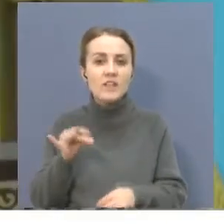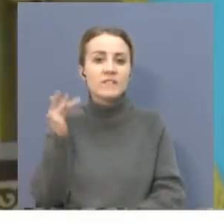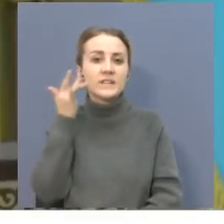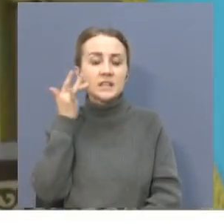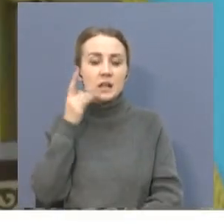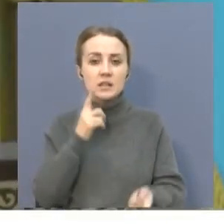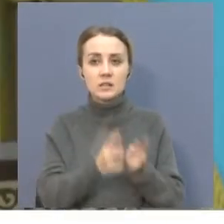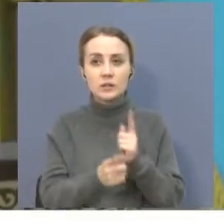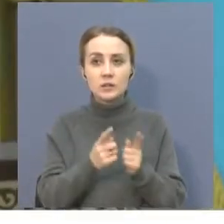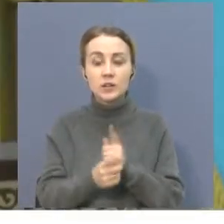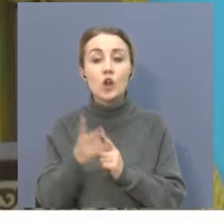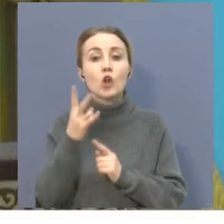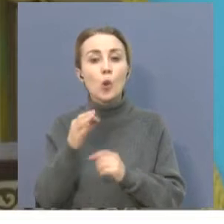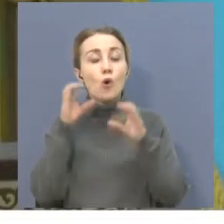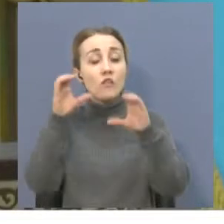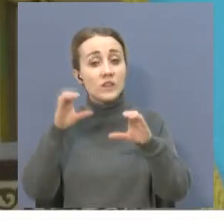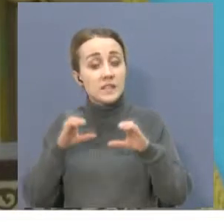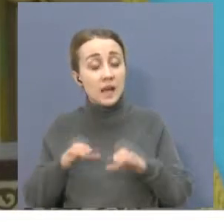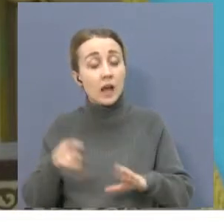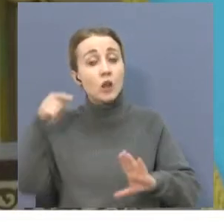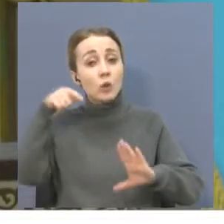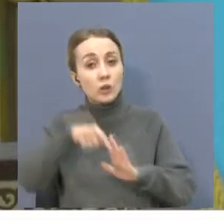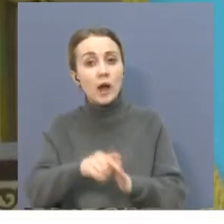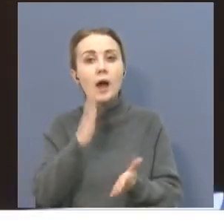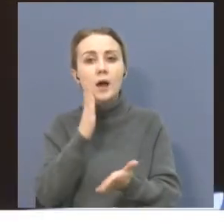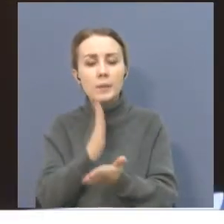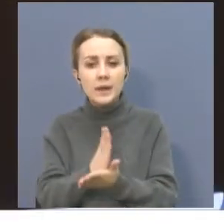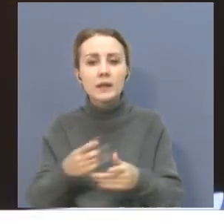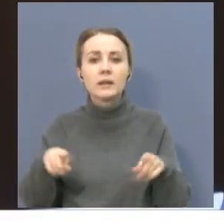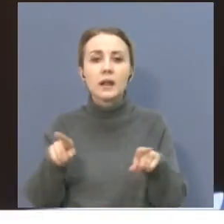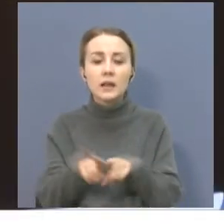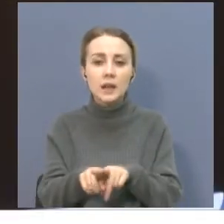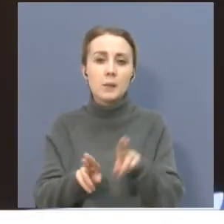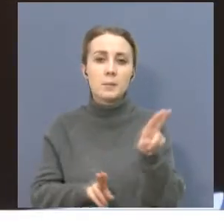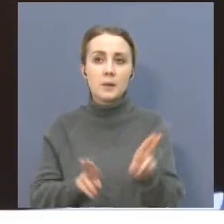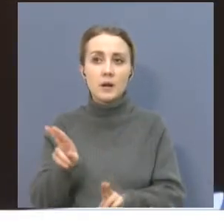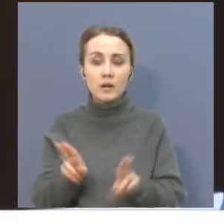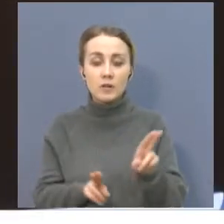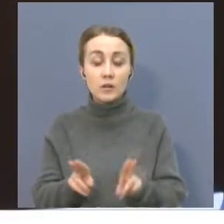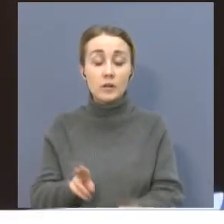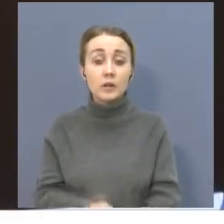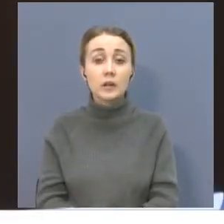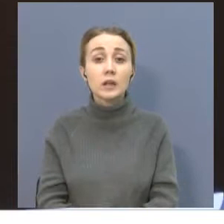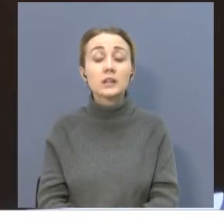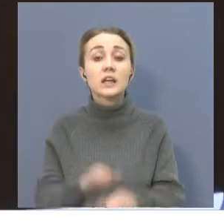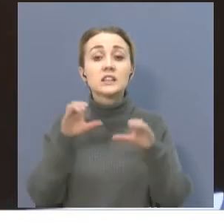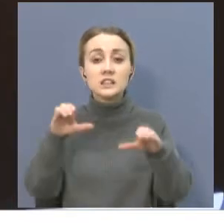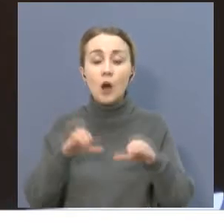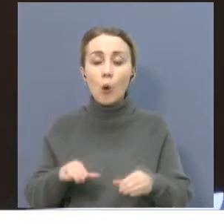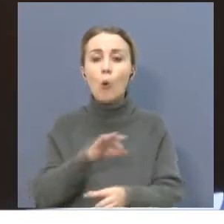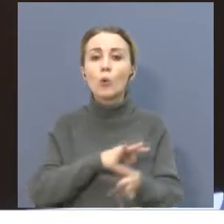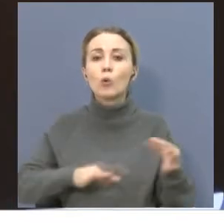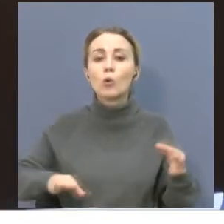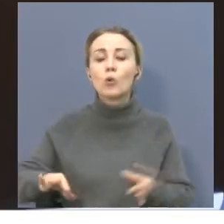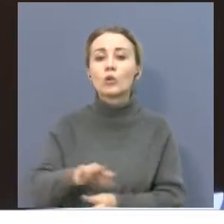белгілі. Дегенмен норма шығармашылықты жетілдіретін заң жобасы екінші оқылымда қабылданды. Бұдан былай мемлекеттік органдар заң нормаларын